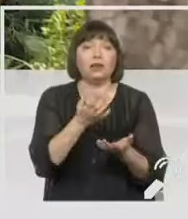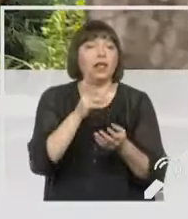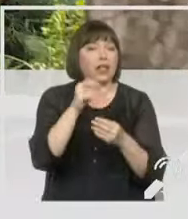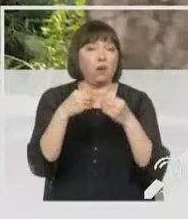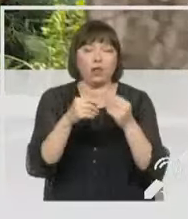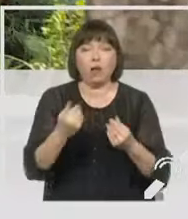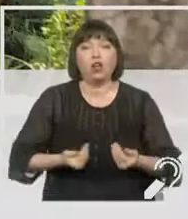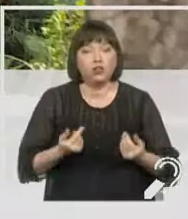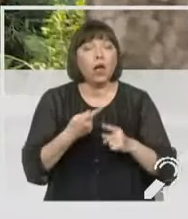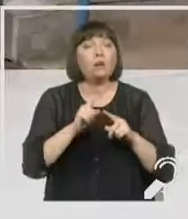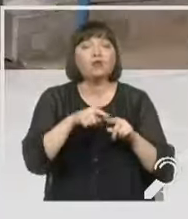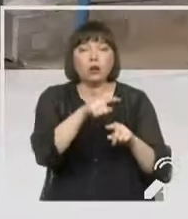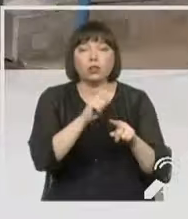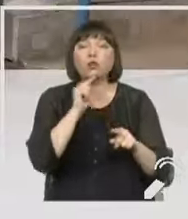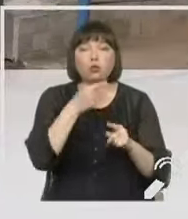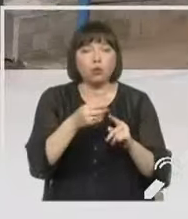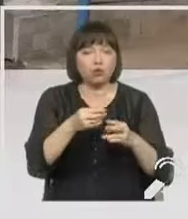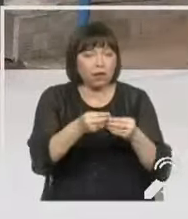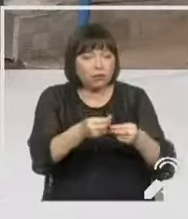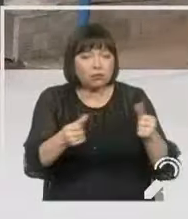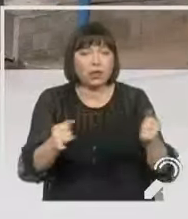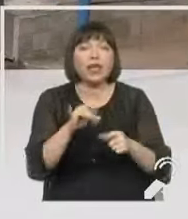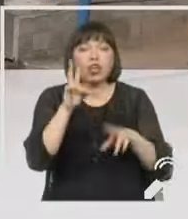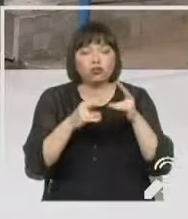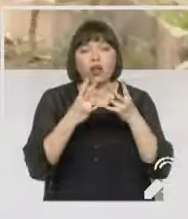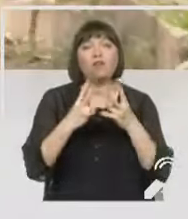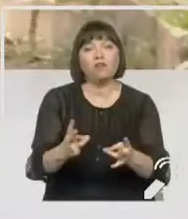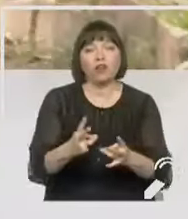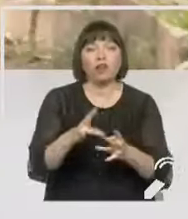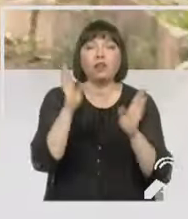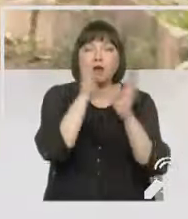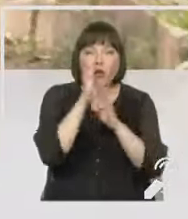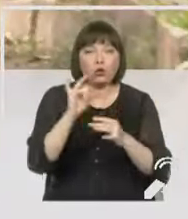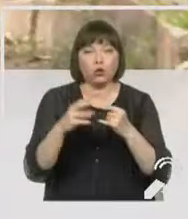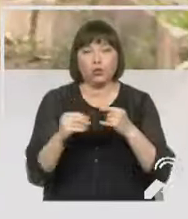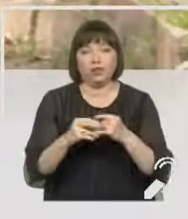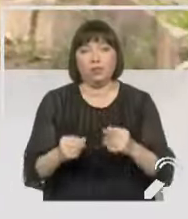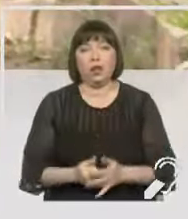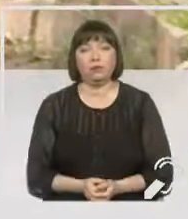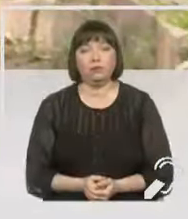făcute dintr-un material greu degradabil și devin o sursă de poluare a aerului.